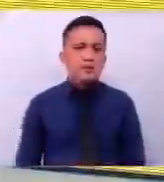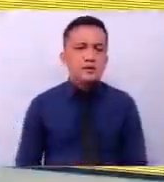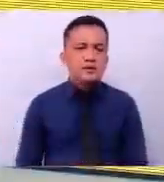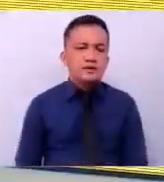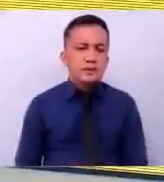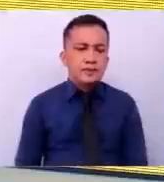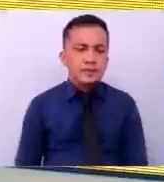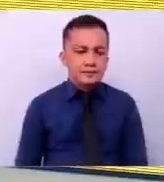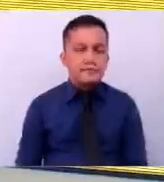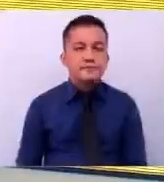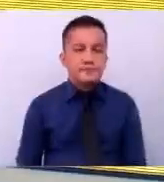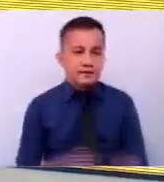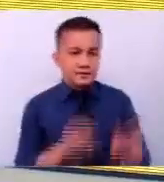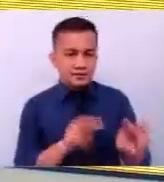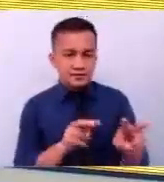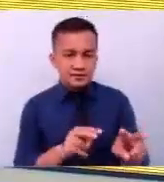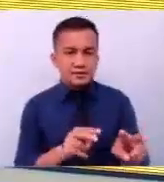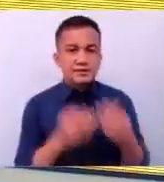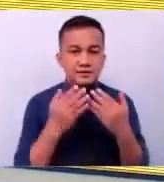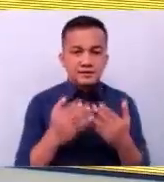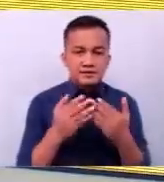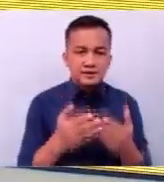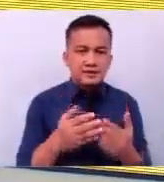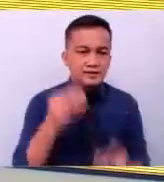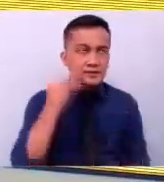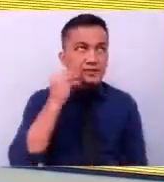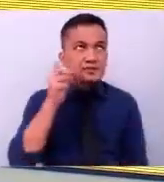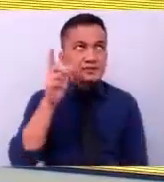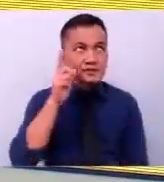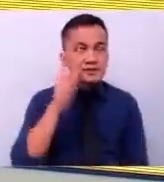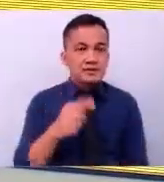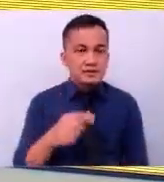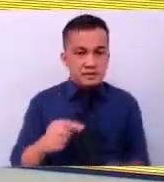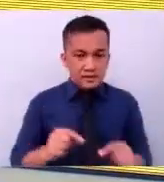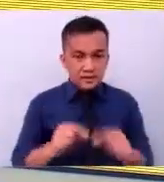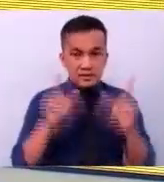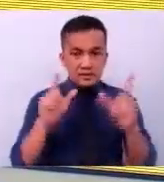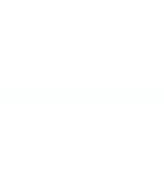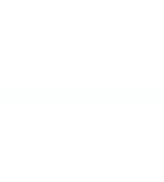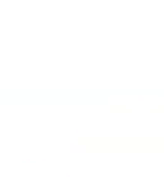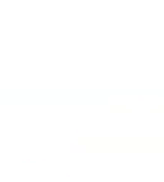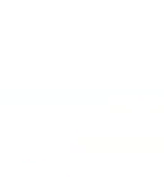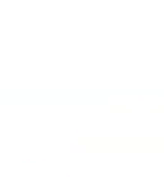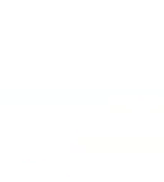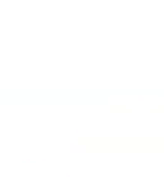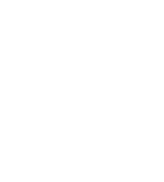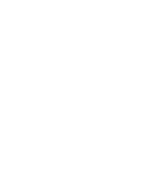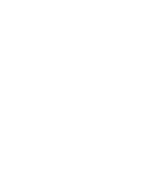Tututukan natin yan. Maraming salamat, Mayan Los Baños, live mula sa Paranaque.